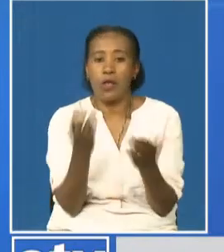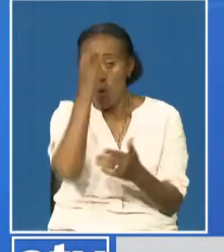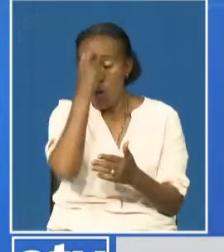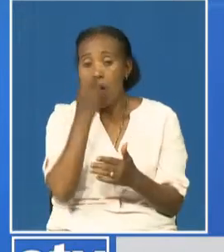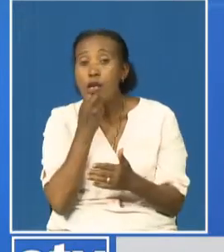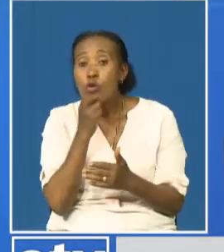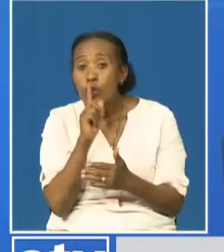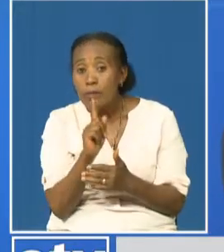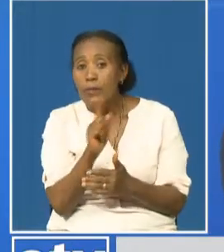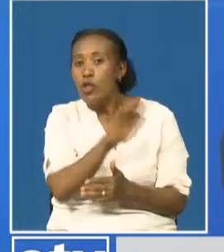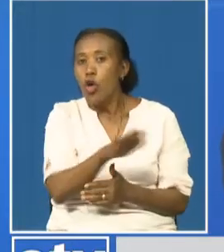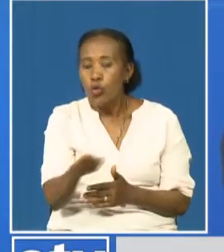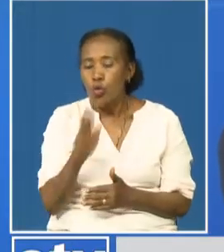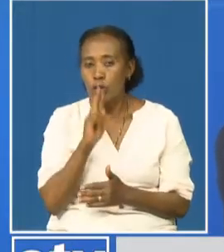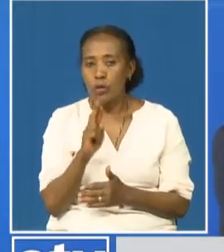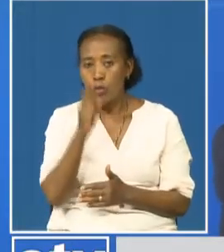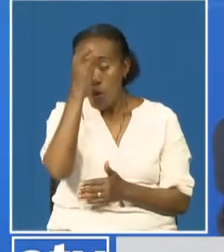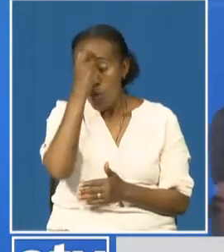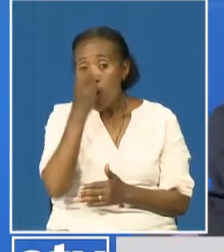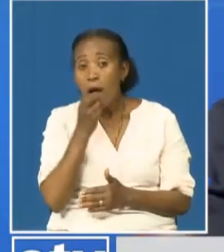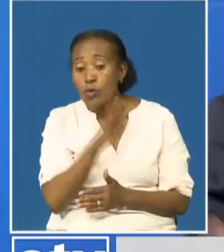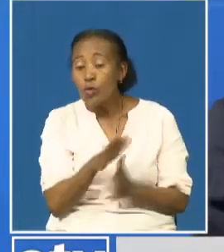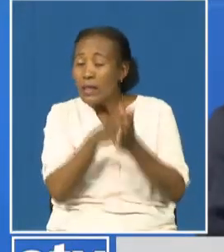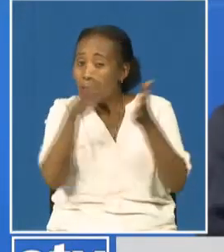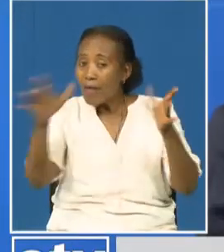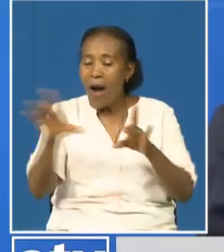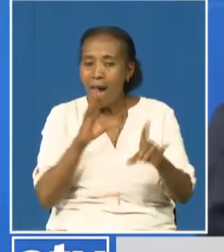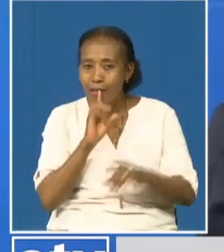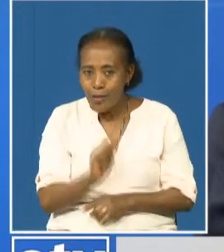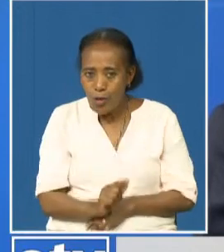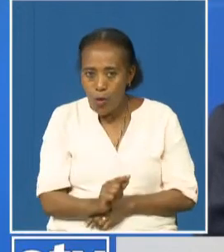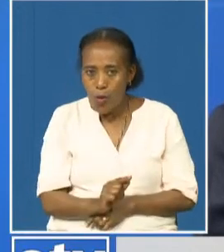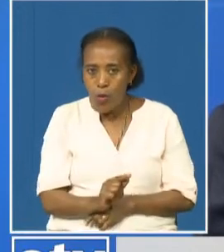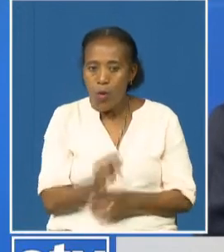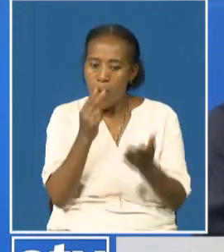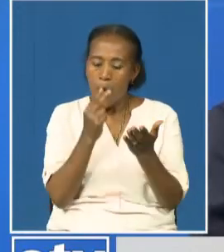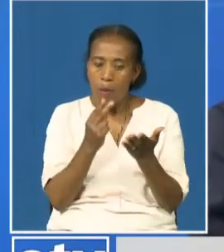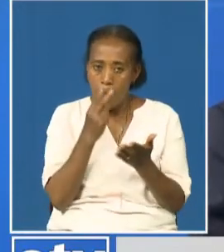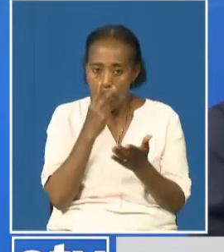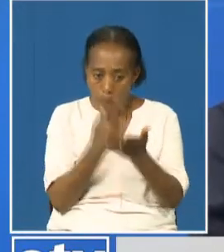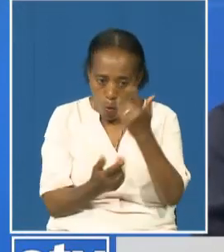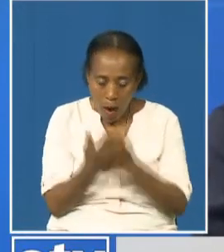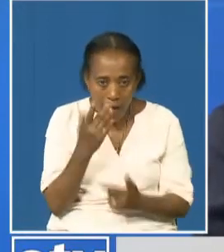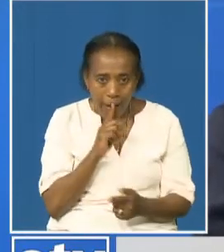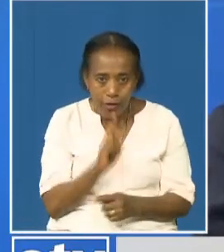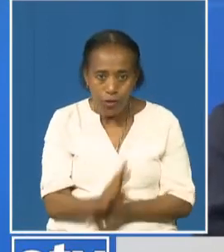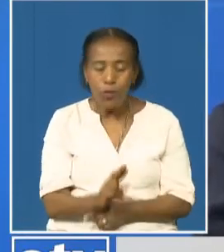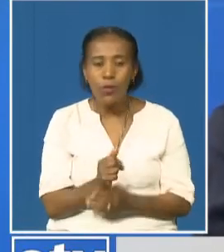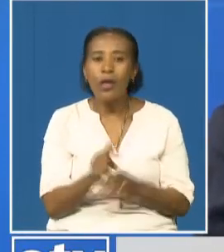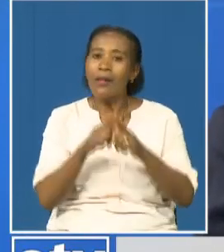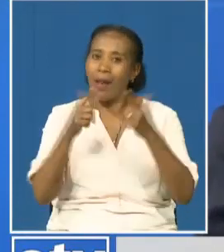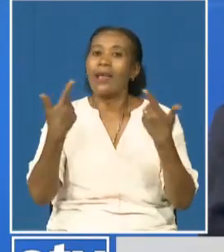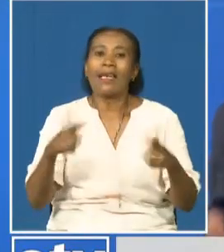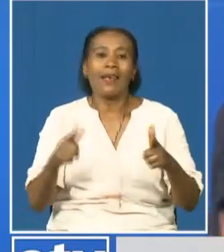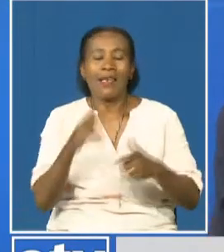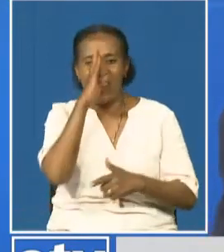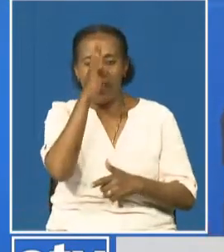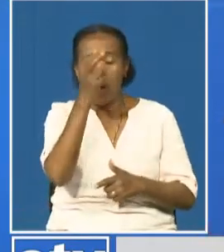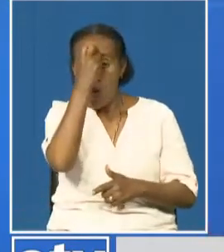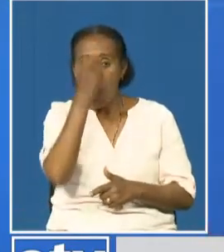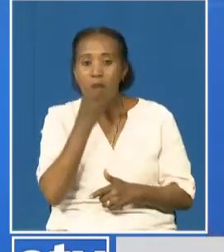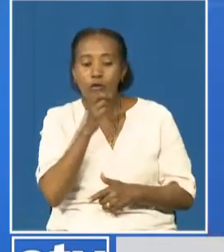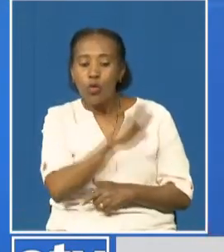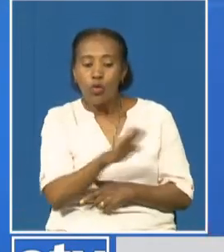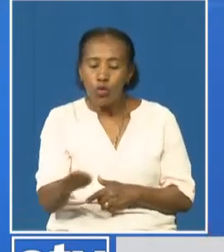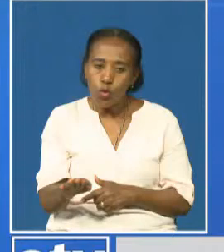ለወላጆችም ለልጆችም። ለልጆች ወላጆቻቸውን ሰፋ አድርገው ማግኘታቸውና በወያይታቸው ትልቅ እድል ይፈጥራል።